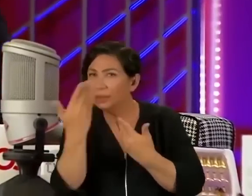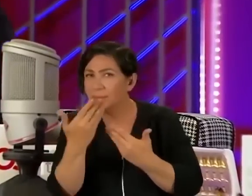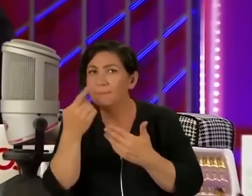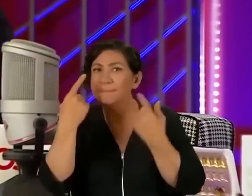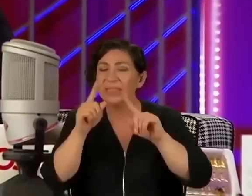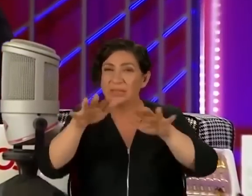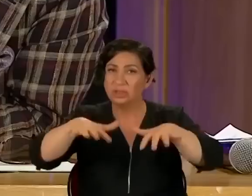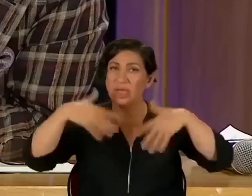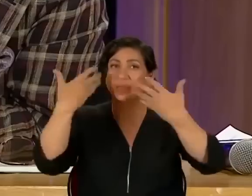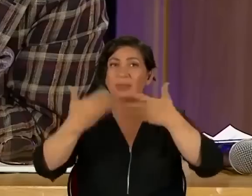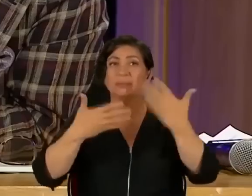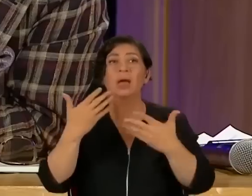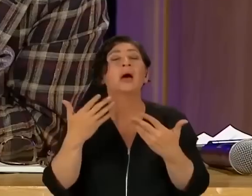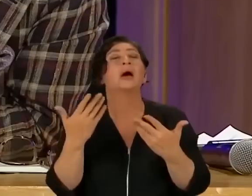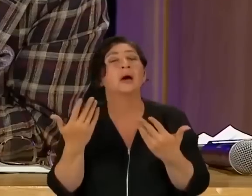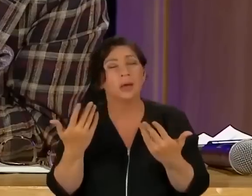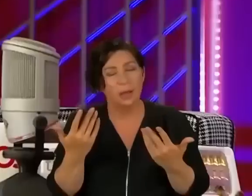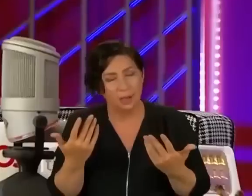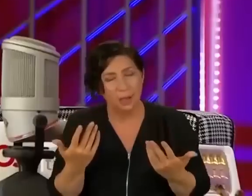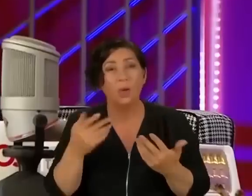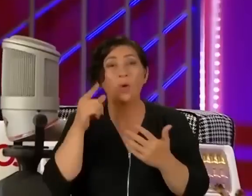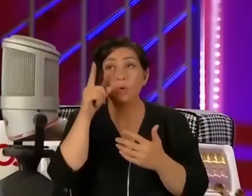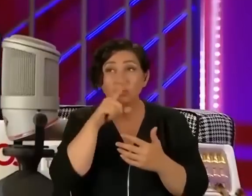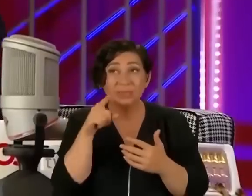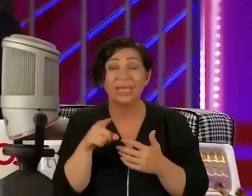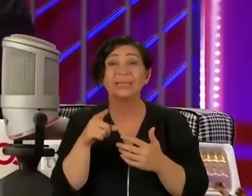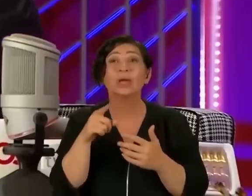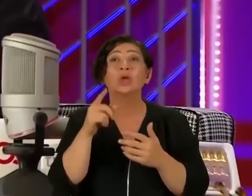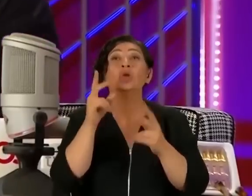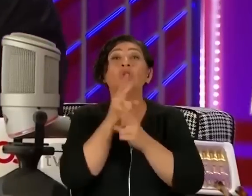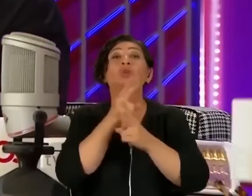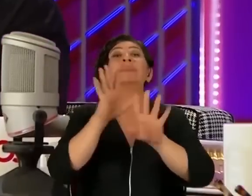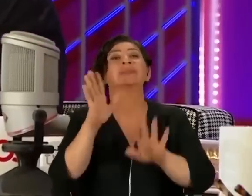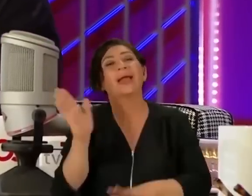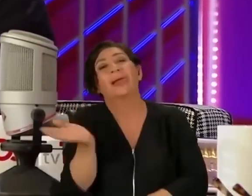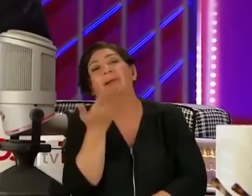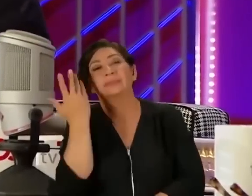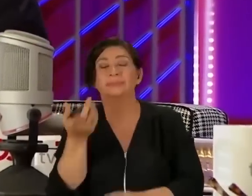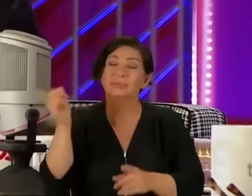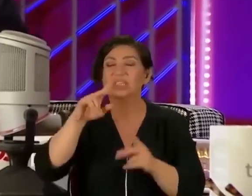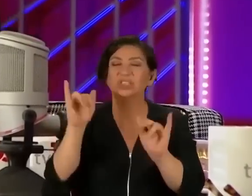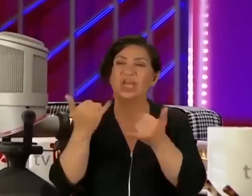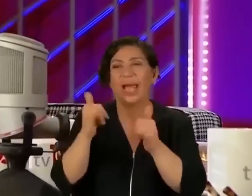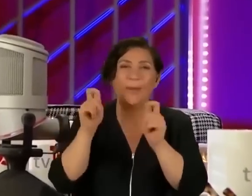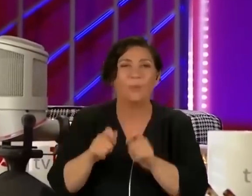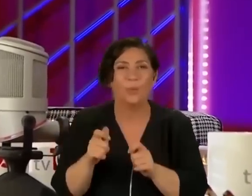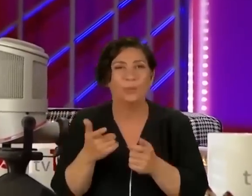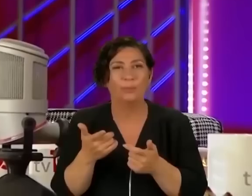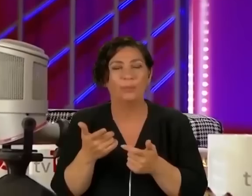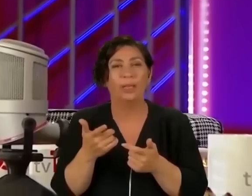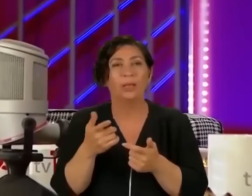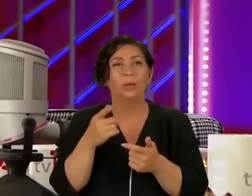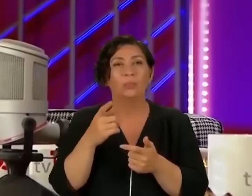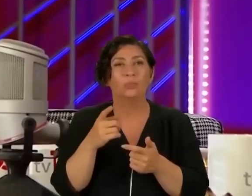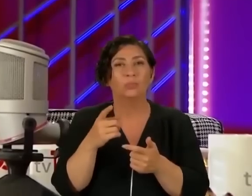anlattım, binlerce kişiye anlattım falan. O yüzden hani gülünmediği zaman geçiyorum ve hani bunu da düşünerek insan